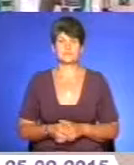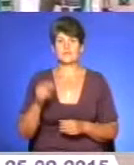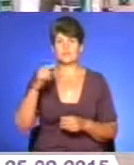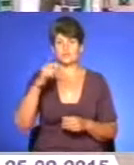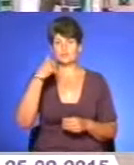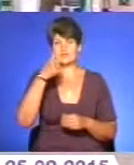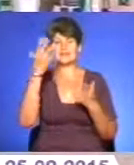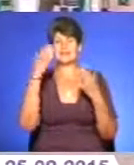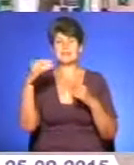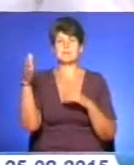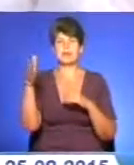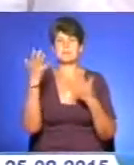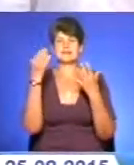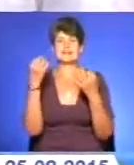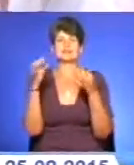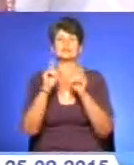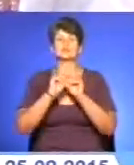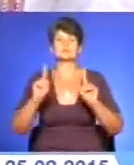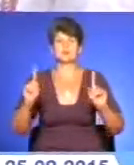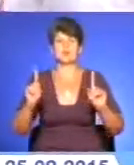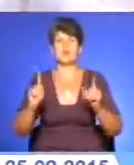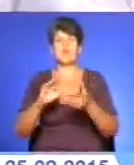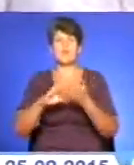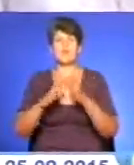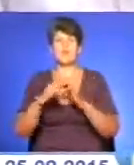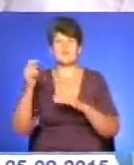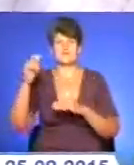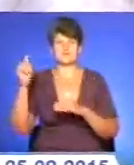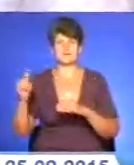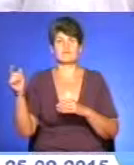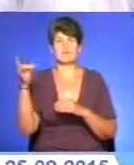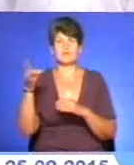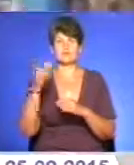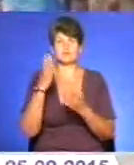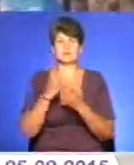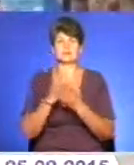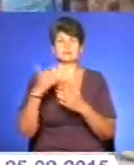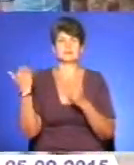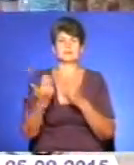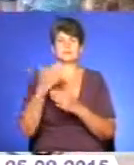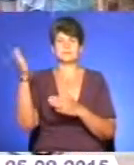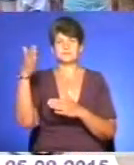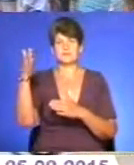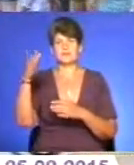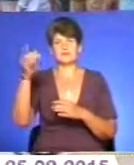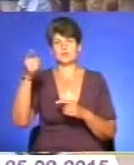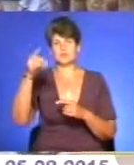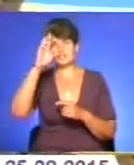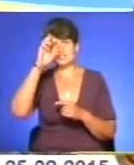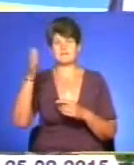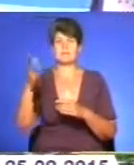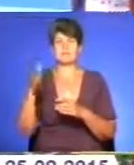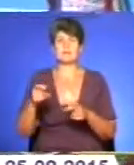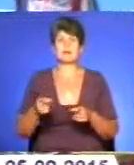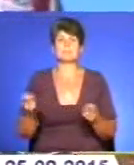Цьогорічний День прапора і День Незалежності особливі, адже в умовах війни. В районах замайоріли бойові прапори. В Тернополі державний прапор підняли